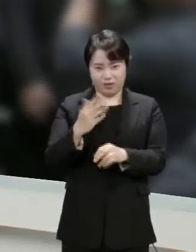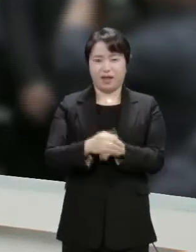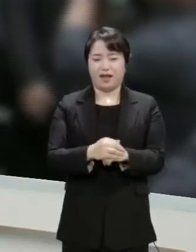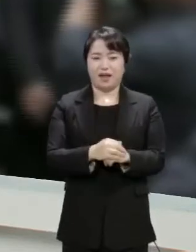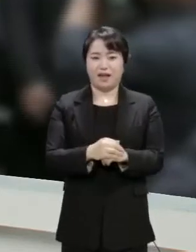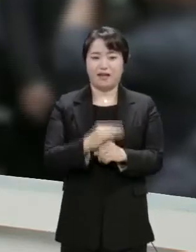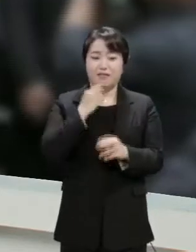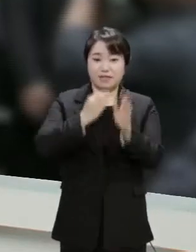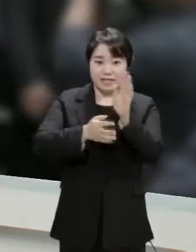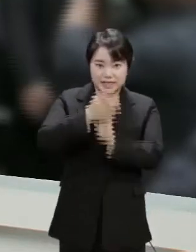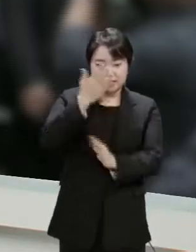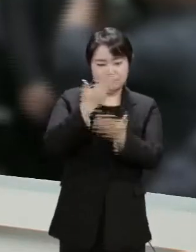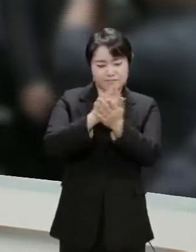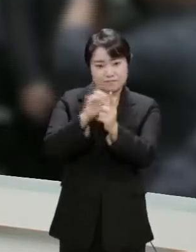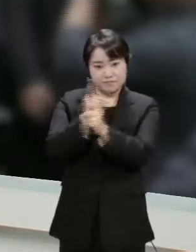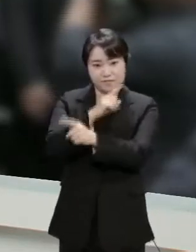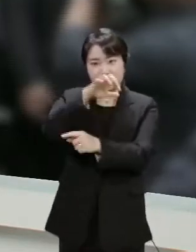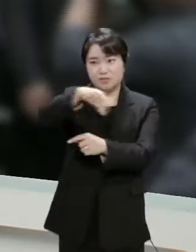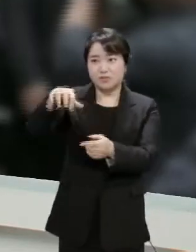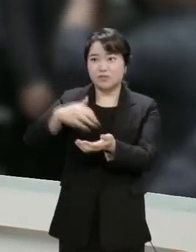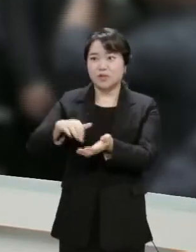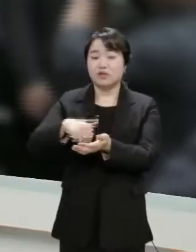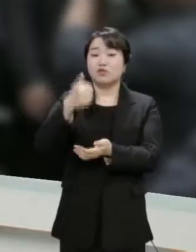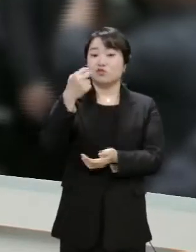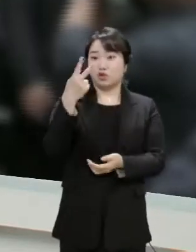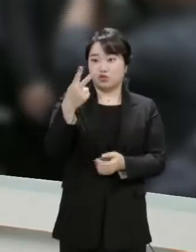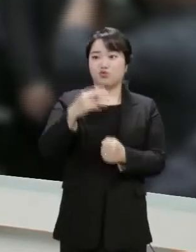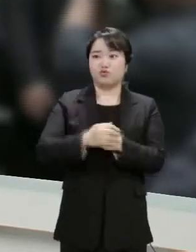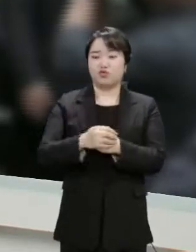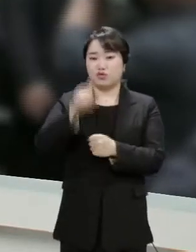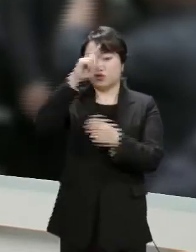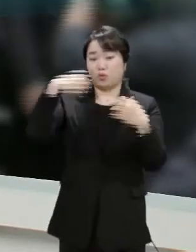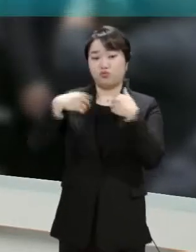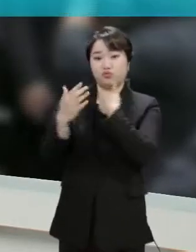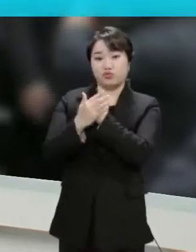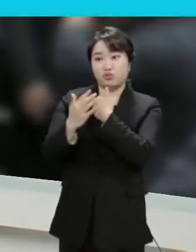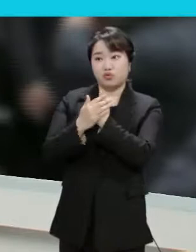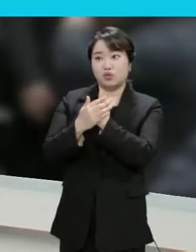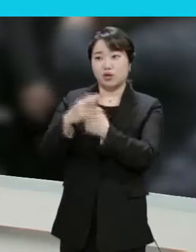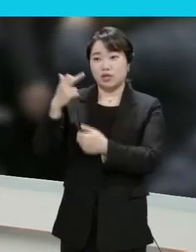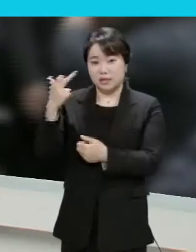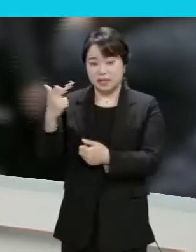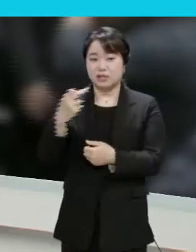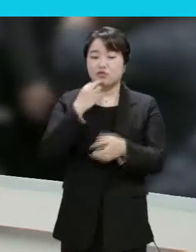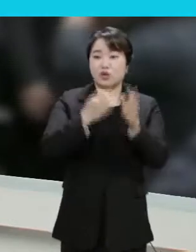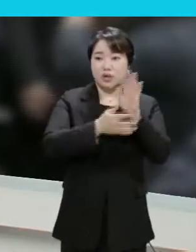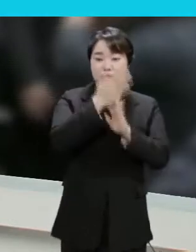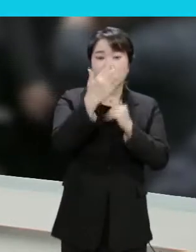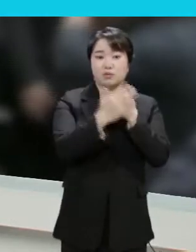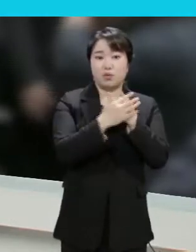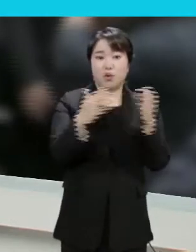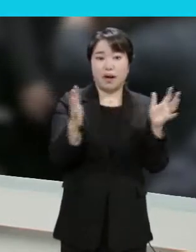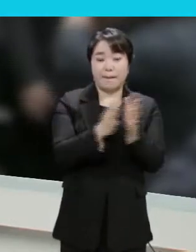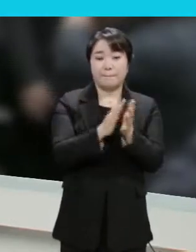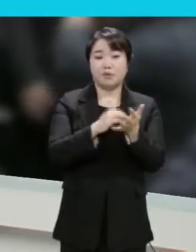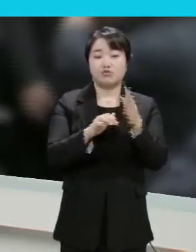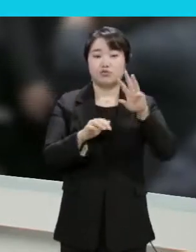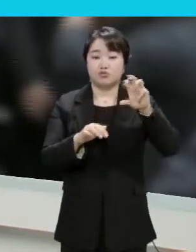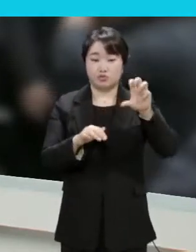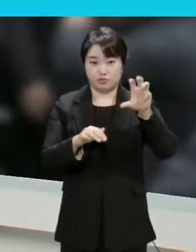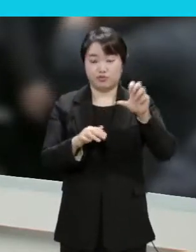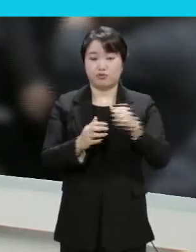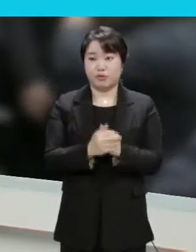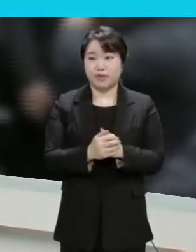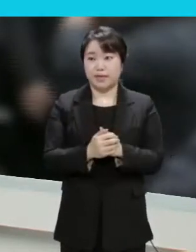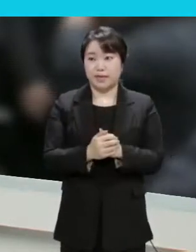도시재생 활성화 지역은 모두 52곳, 국가 지원 17곳과 서울시 지원 도시재생은 모두 35곳입니다.